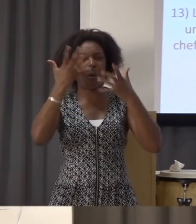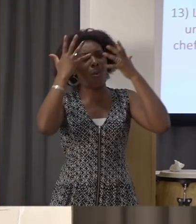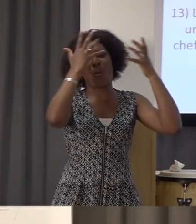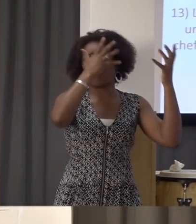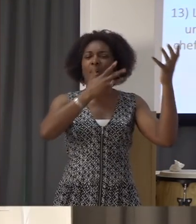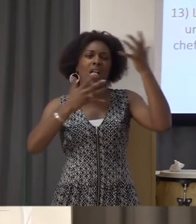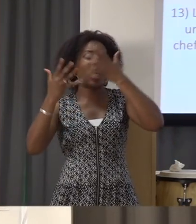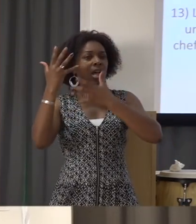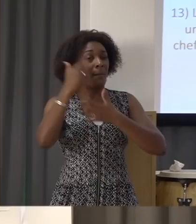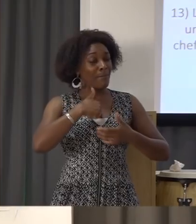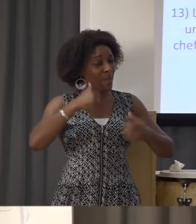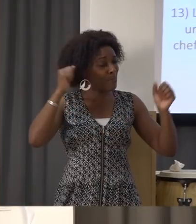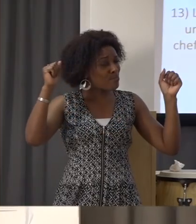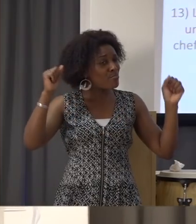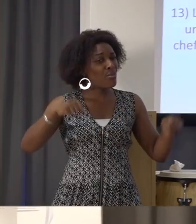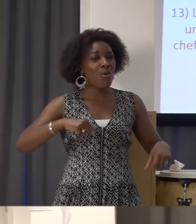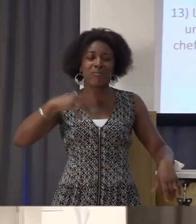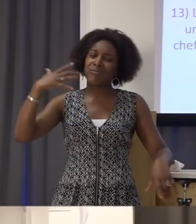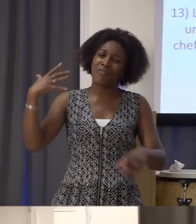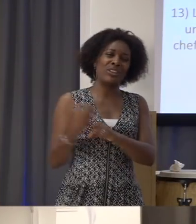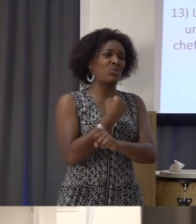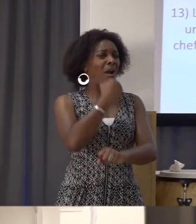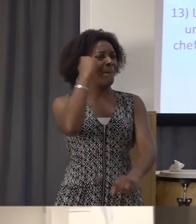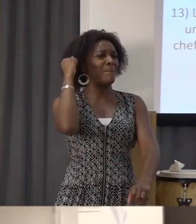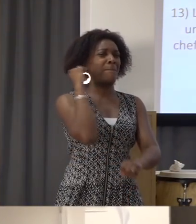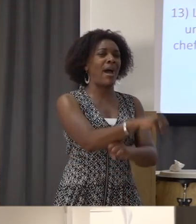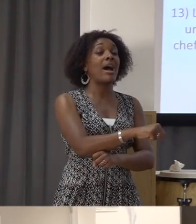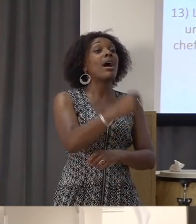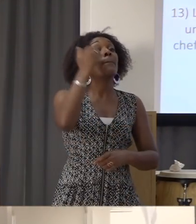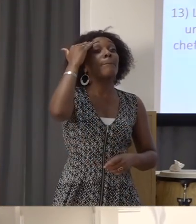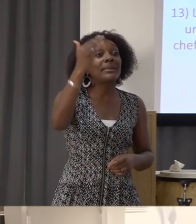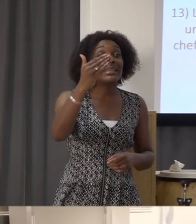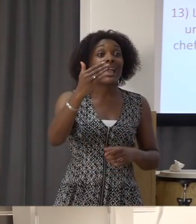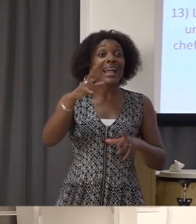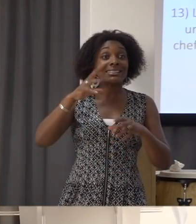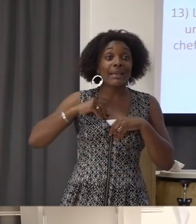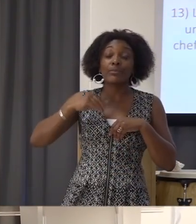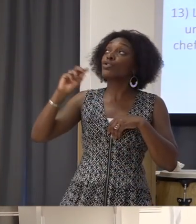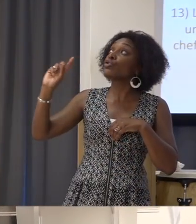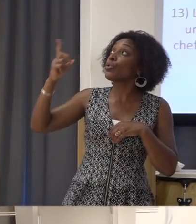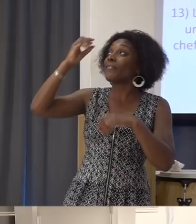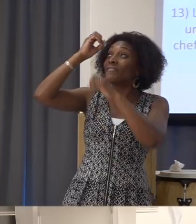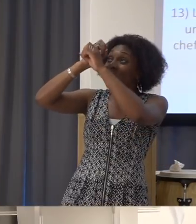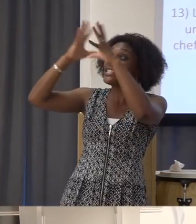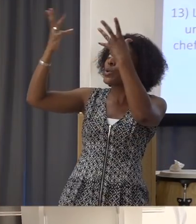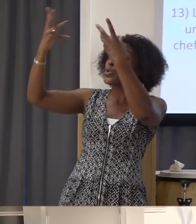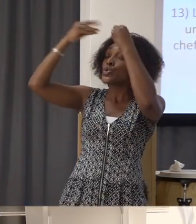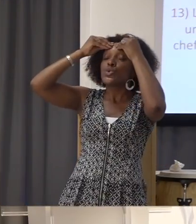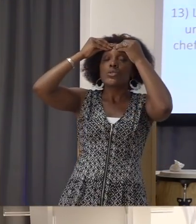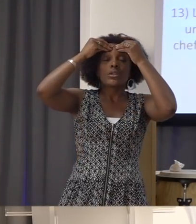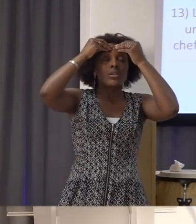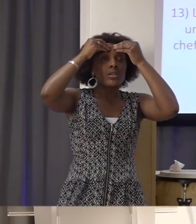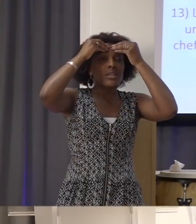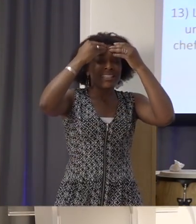Mais on arrivera à bout de toutes ces choses si nous acceptons la vision de Dieu. Si nous